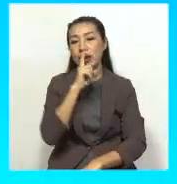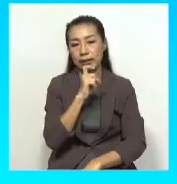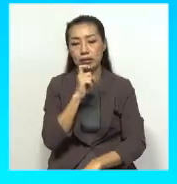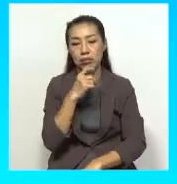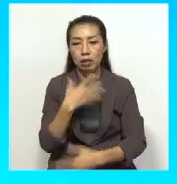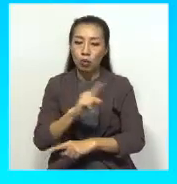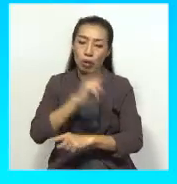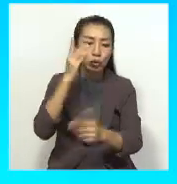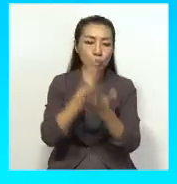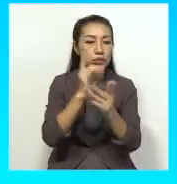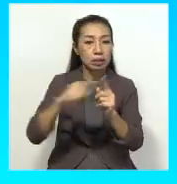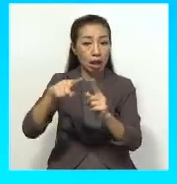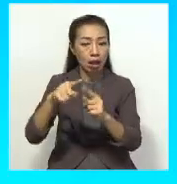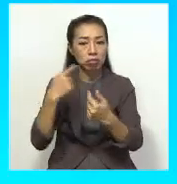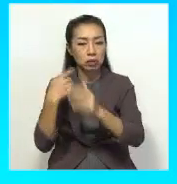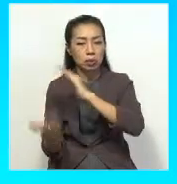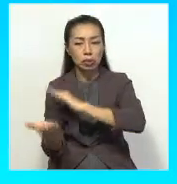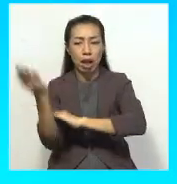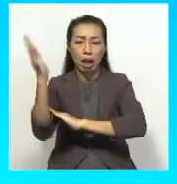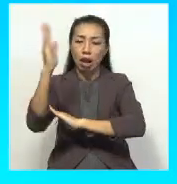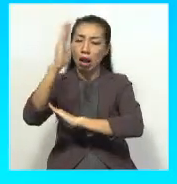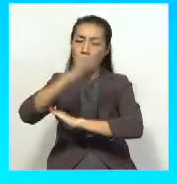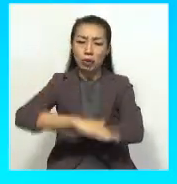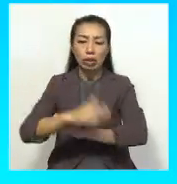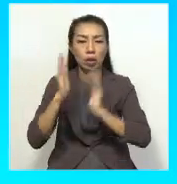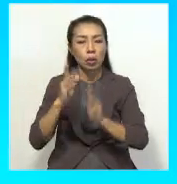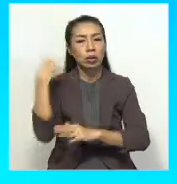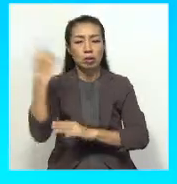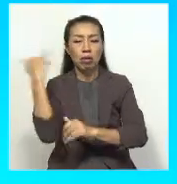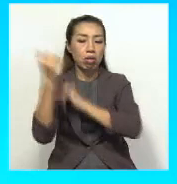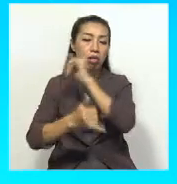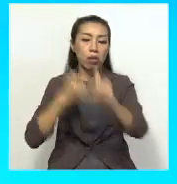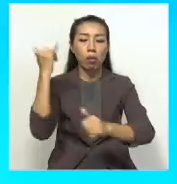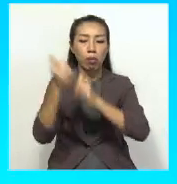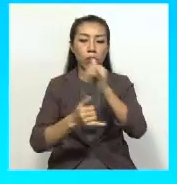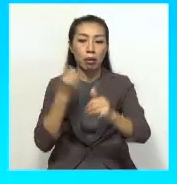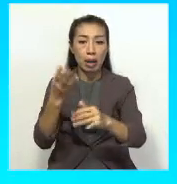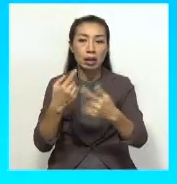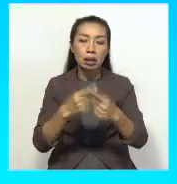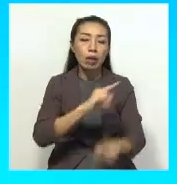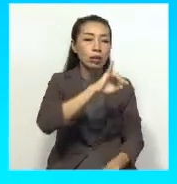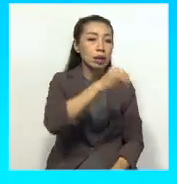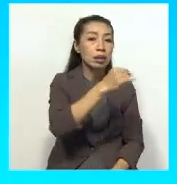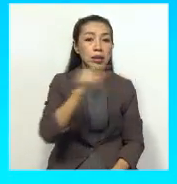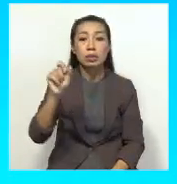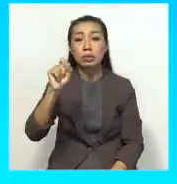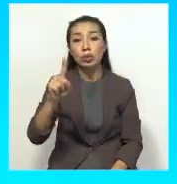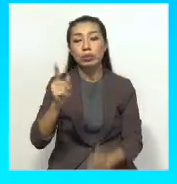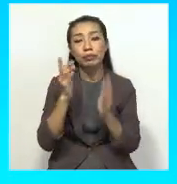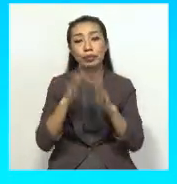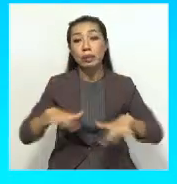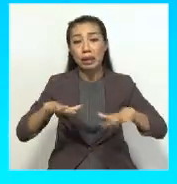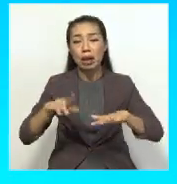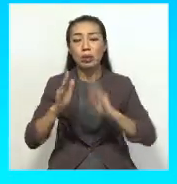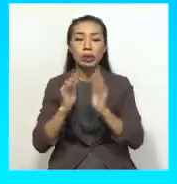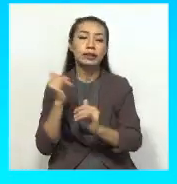ะแล้วก็วันหยุดด้วยโดยจะมาตั้งแต่เช้าจนถึงเย็นเลยแต่ว่าในวันธรรมดาเนี่ยจะมีทยอยมากันตลอดทั้งวันโดยนักท่องเที่ยว